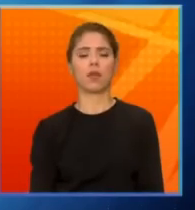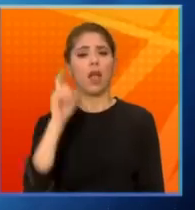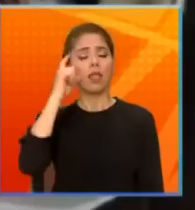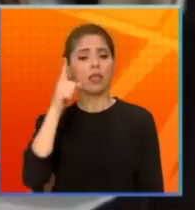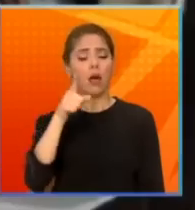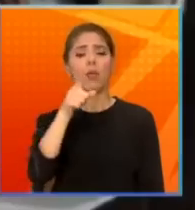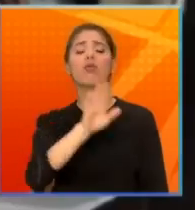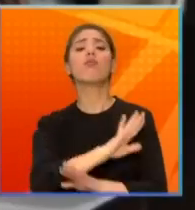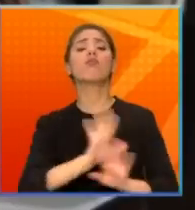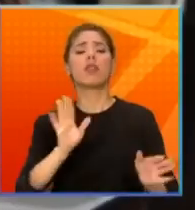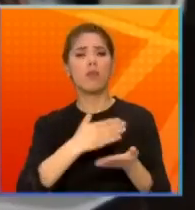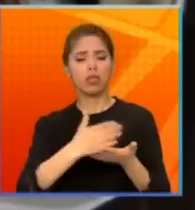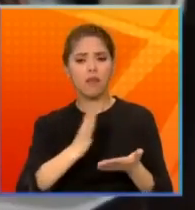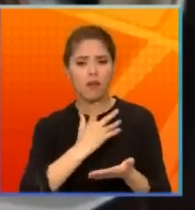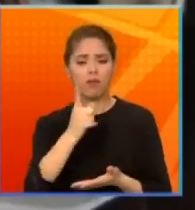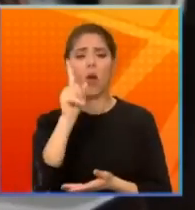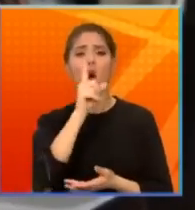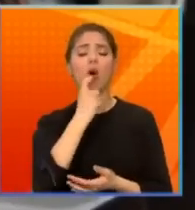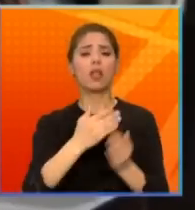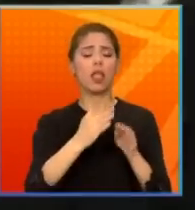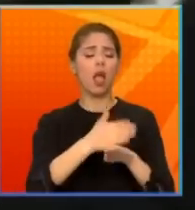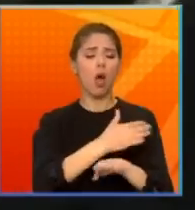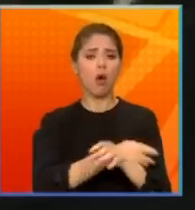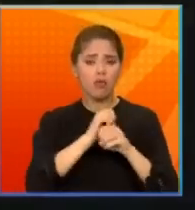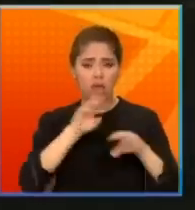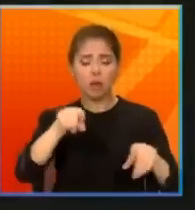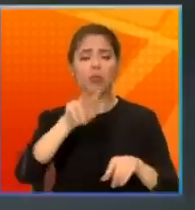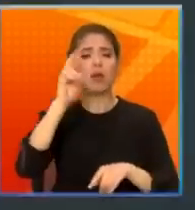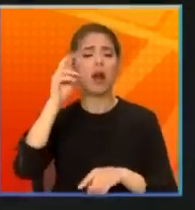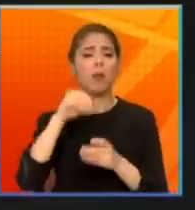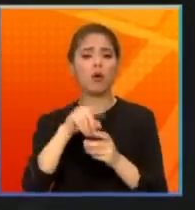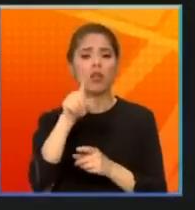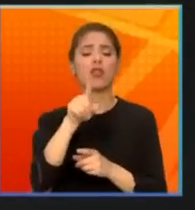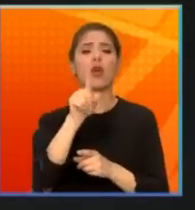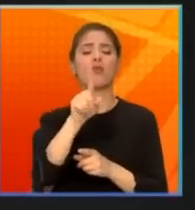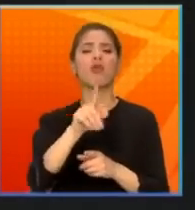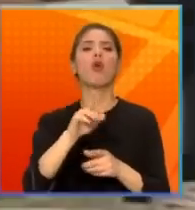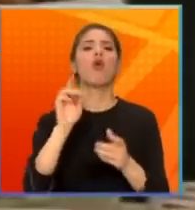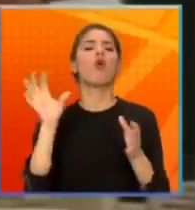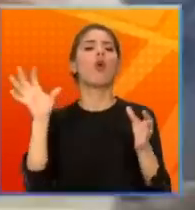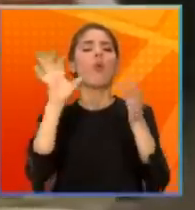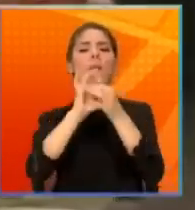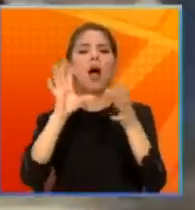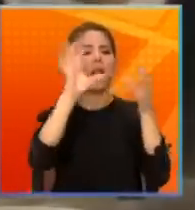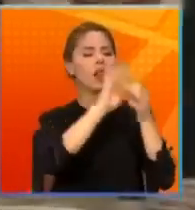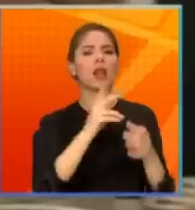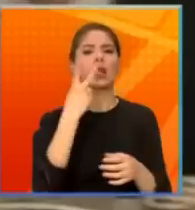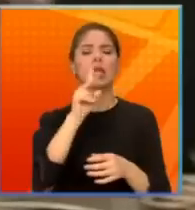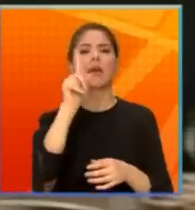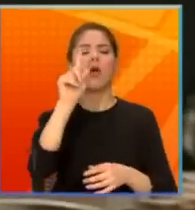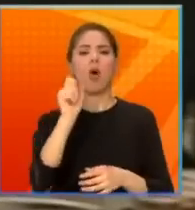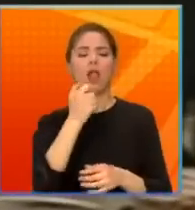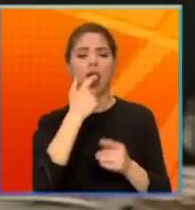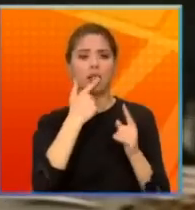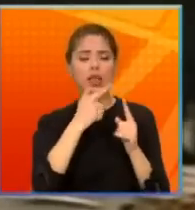Tahminler bununla da bitmiyor. 10 yıl önce yayımlanan raporda küresel işbirliğin ve ulusların birbirlerine bağlılığının 2016 yılıyla